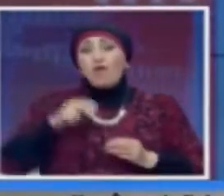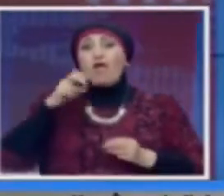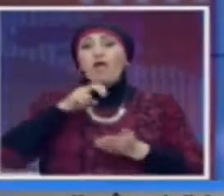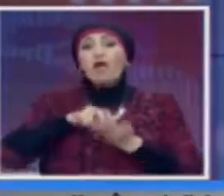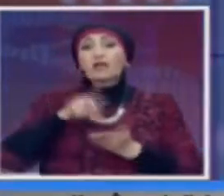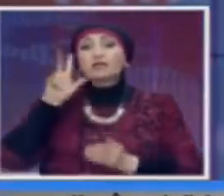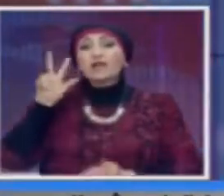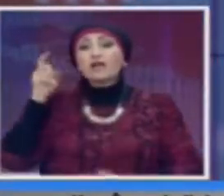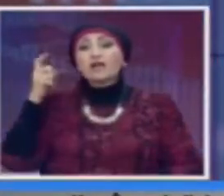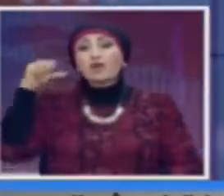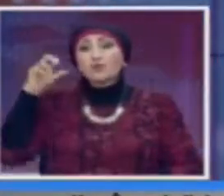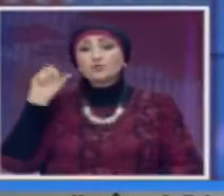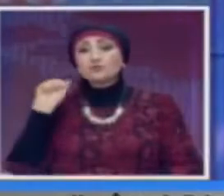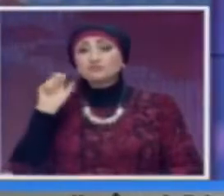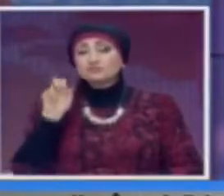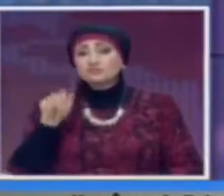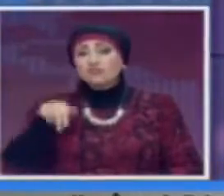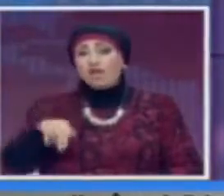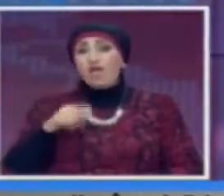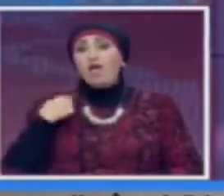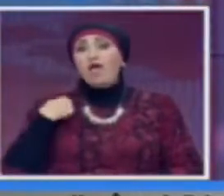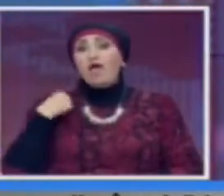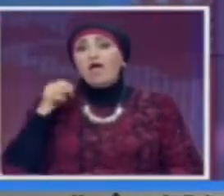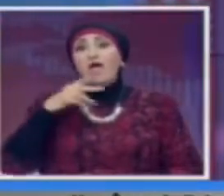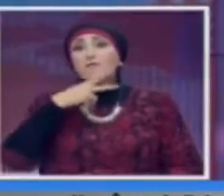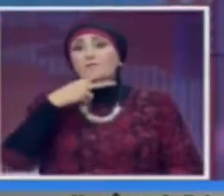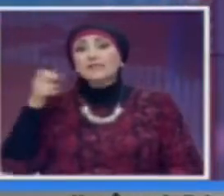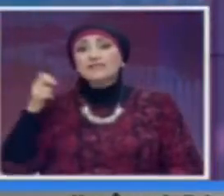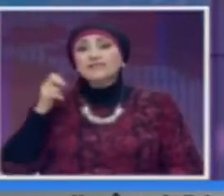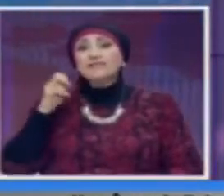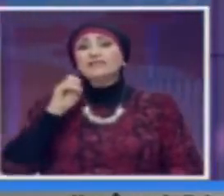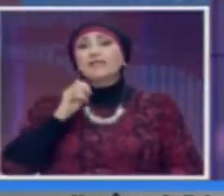بطاقة 1000 متر مكعب بتكلفة بلغت